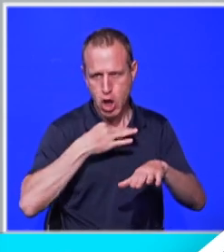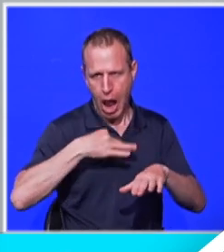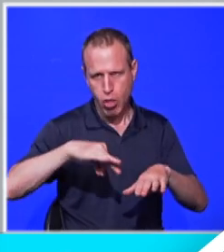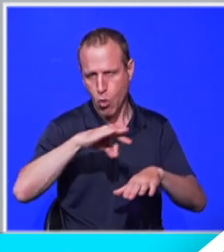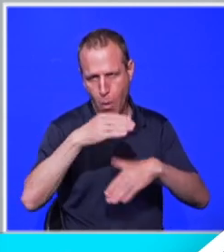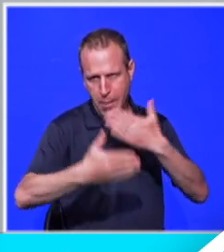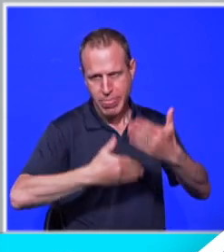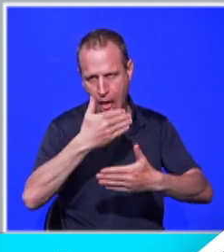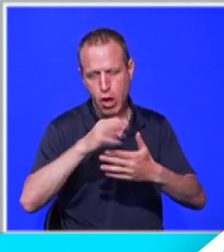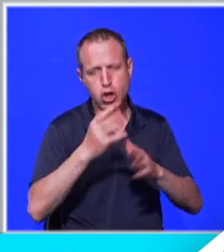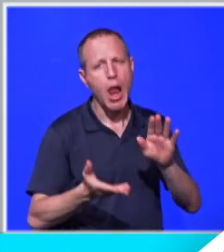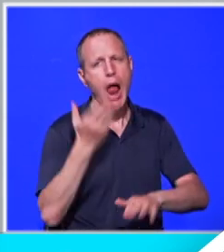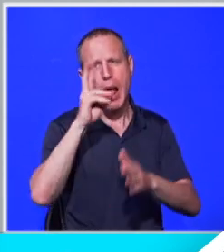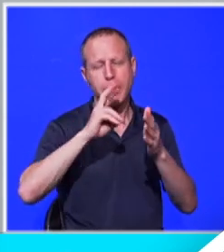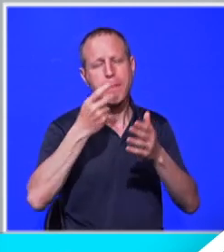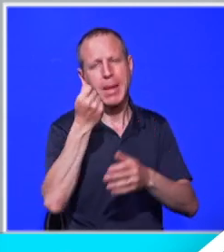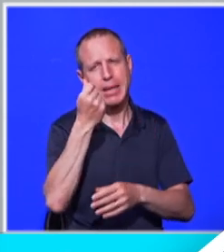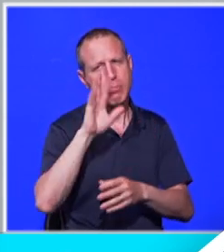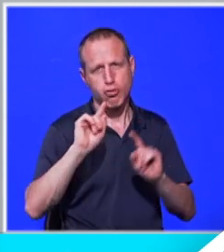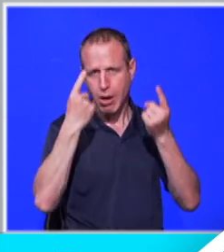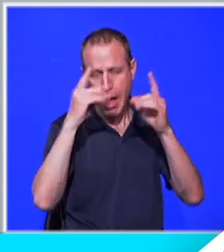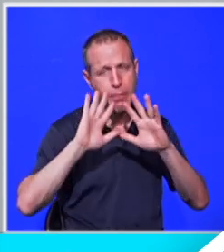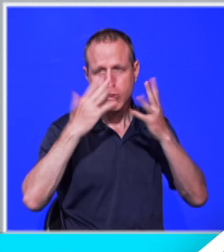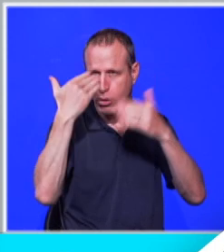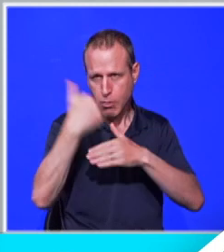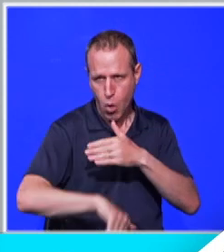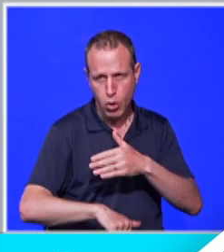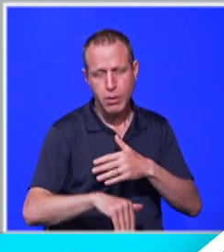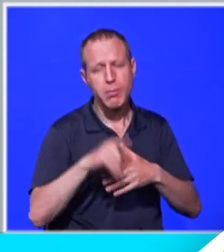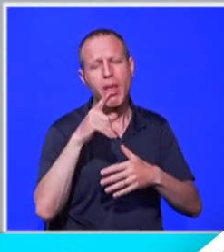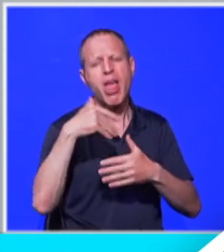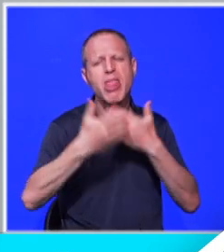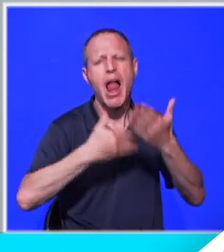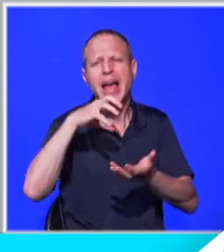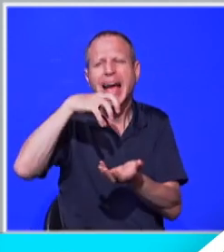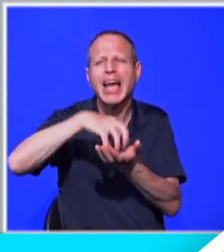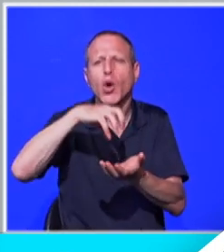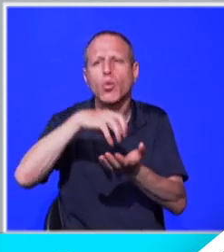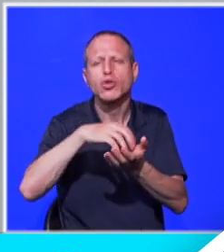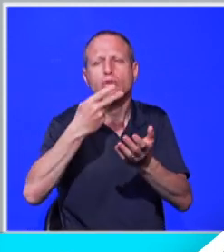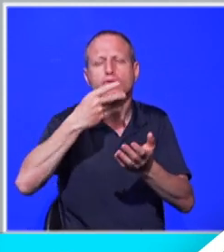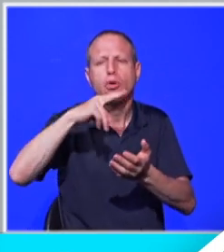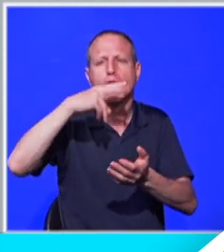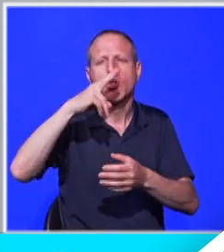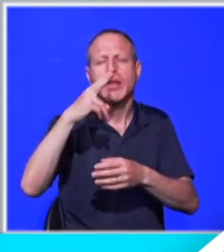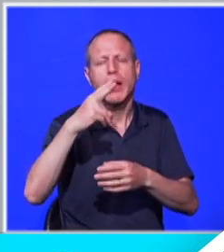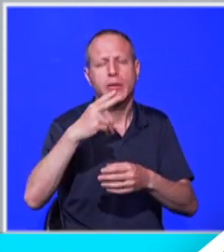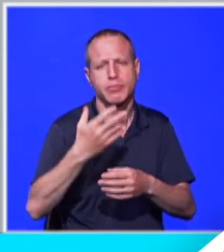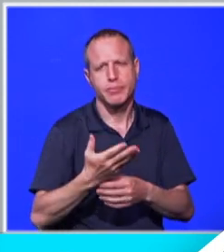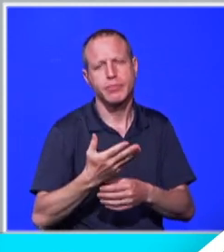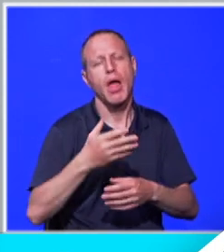בתהליך הזה של עליית מחירים, כי מה שקרה פה בעשור האחרון זה תהליך של ריכוזיות הולך וגובר, התחרות במשק